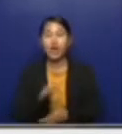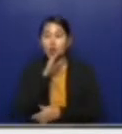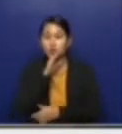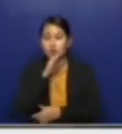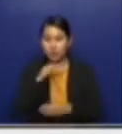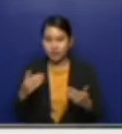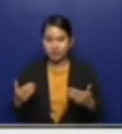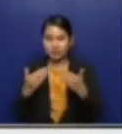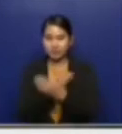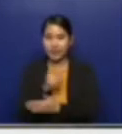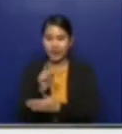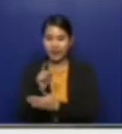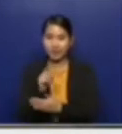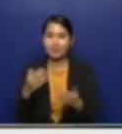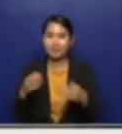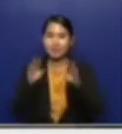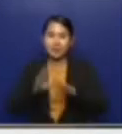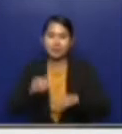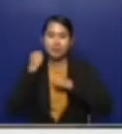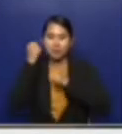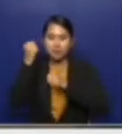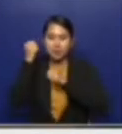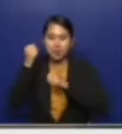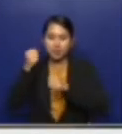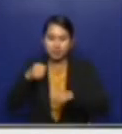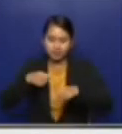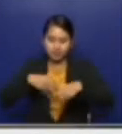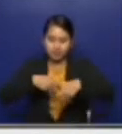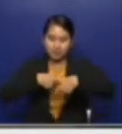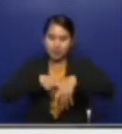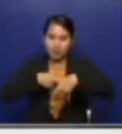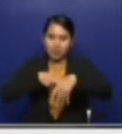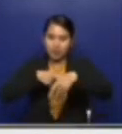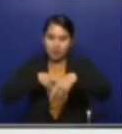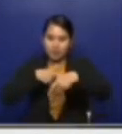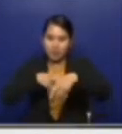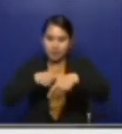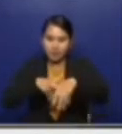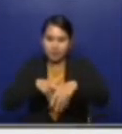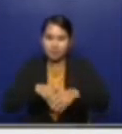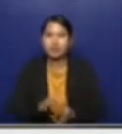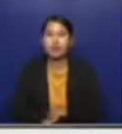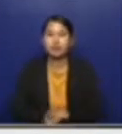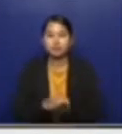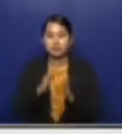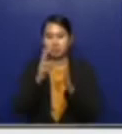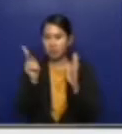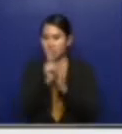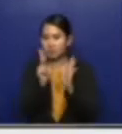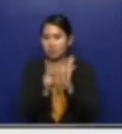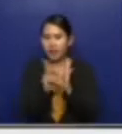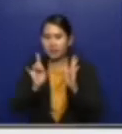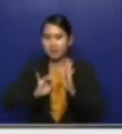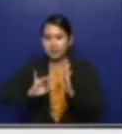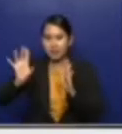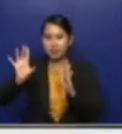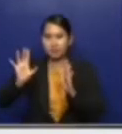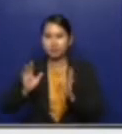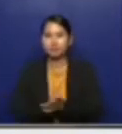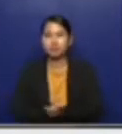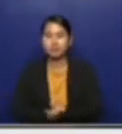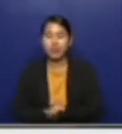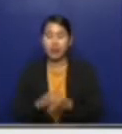แบบเดินขบวนเติมเต็มใช้นิติศาสตร์อย่างเดียวโดยไม่ใช้รัฐศ